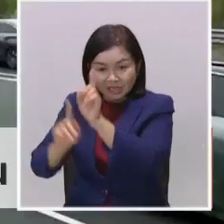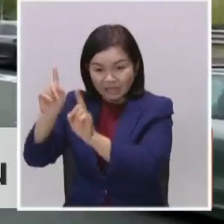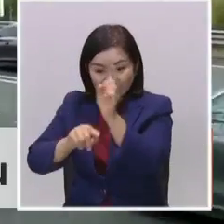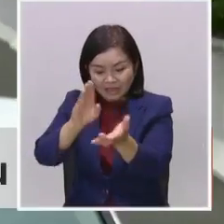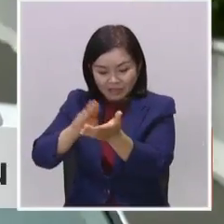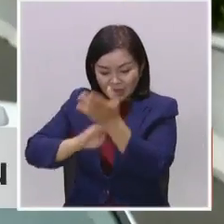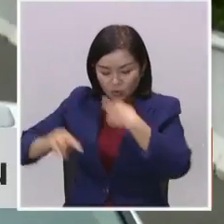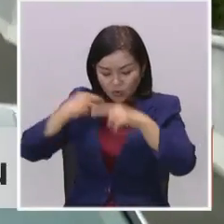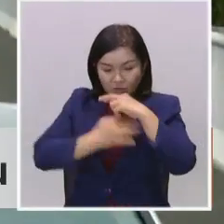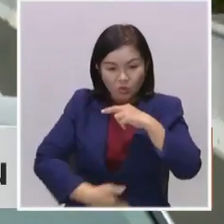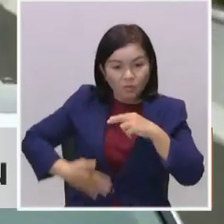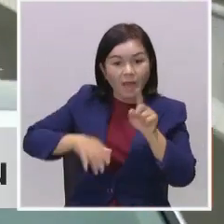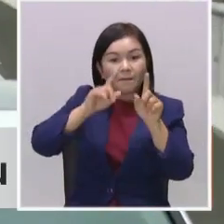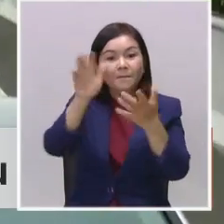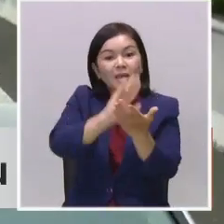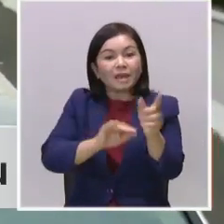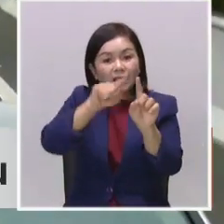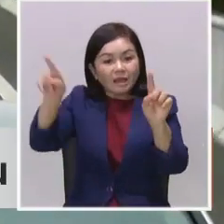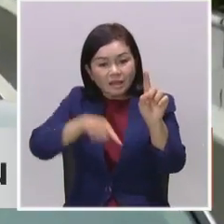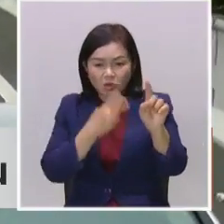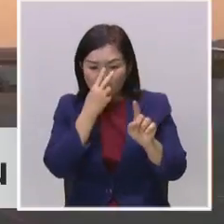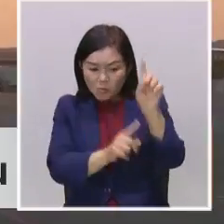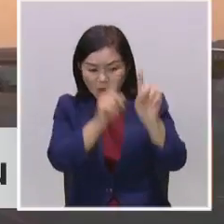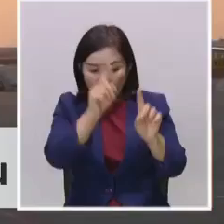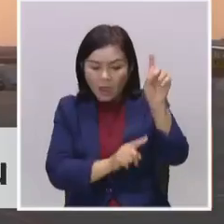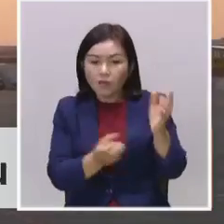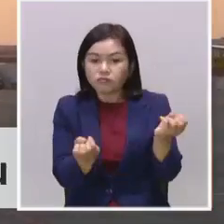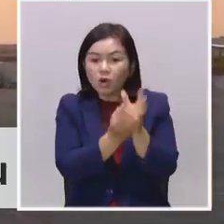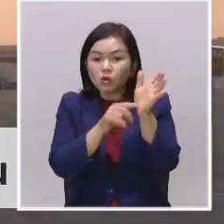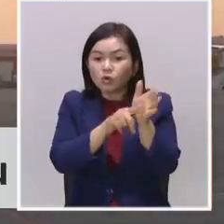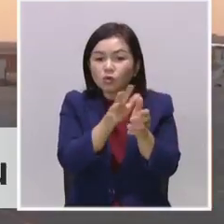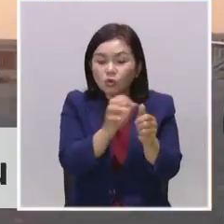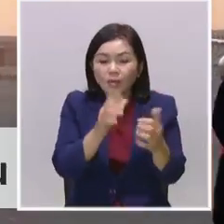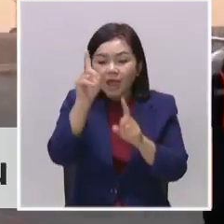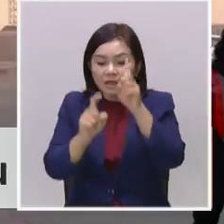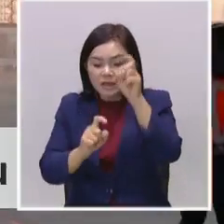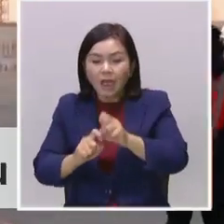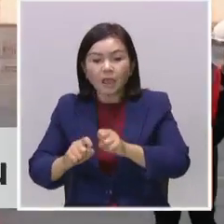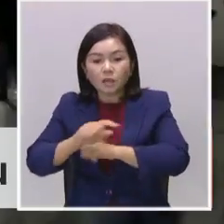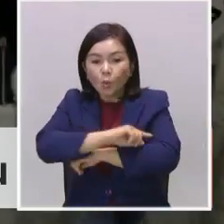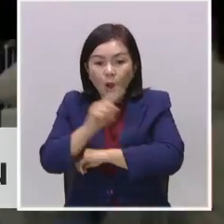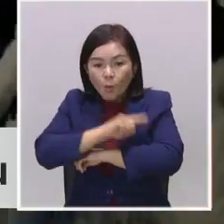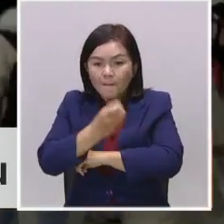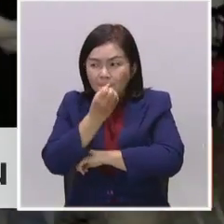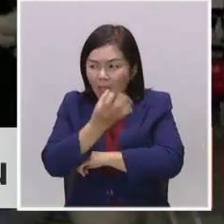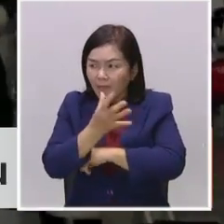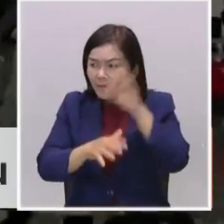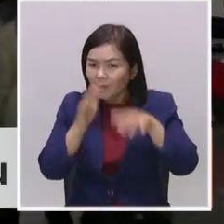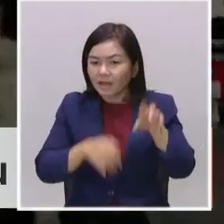ด้านสุขภาพของอังกฤษได้ประเมินตัวเลขผู้เสียชีวิตจากโควิดรายวันในจีนเนี่ยจะอยู่ในระดับสูงสุดประม